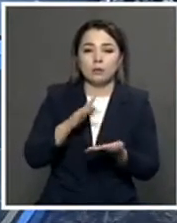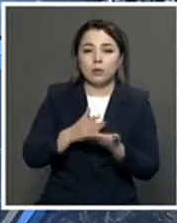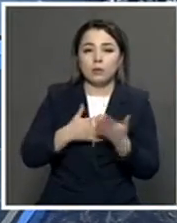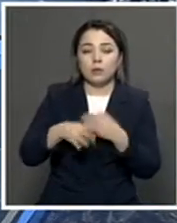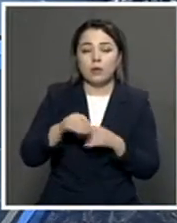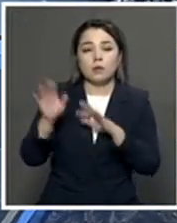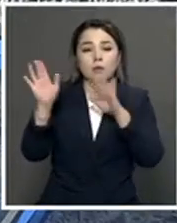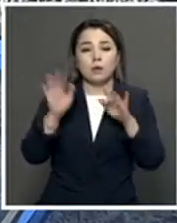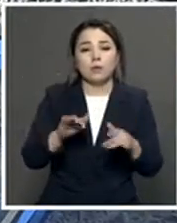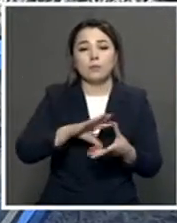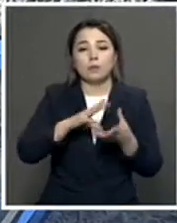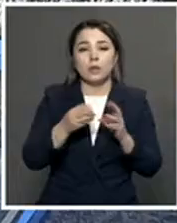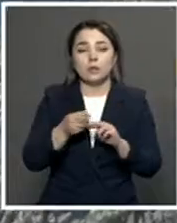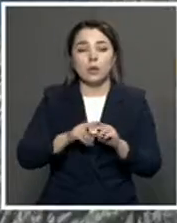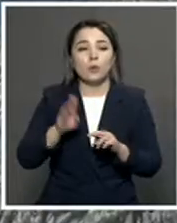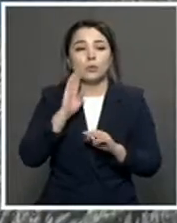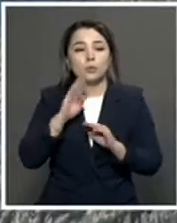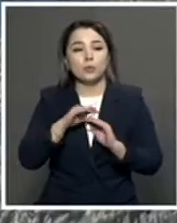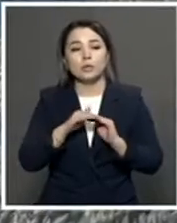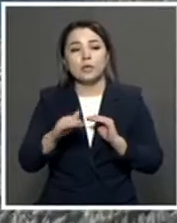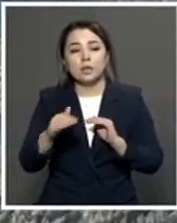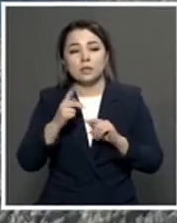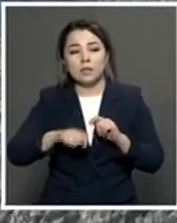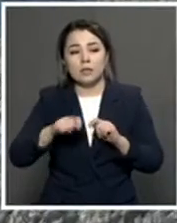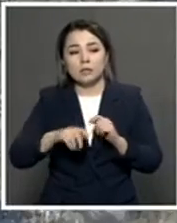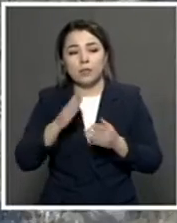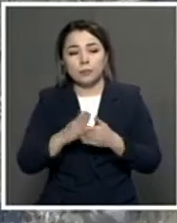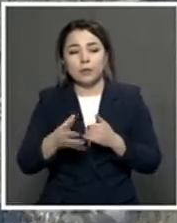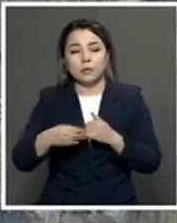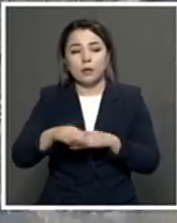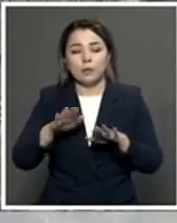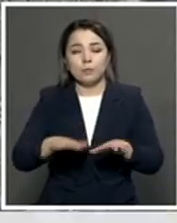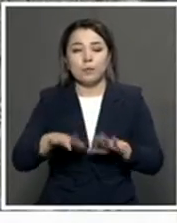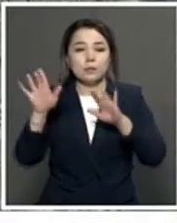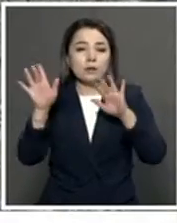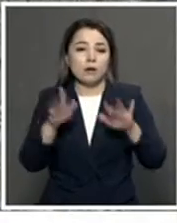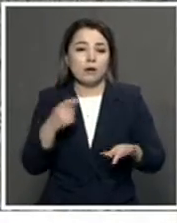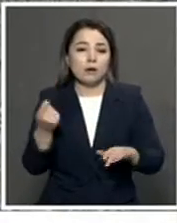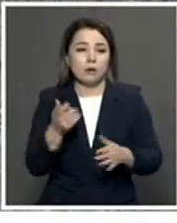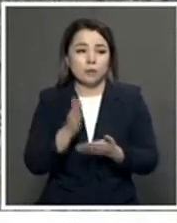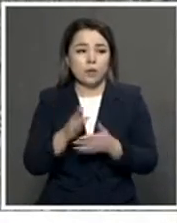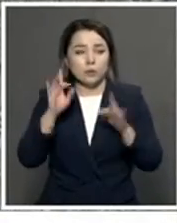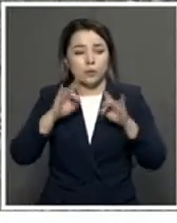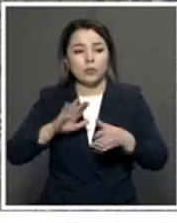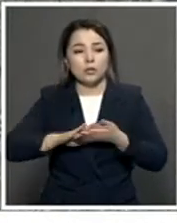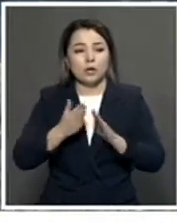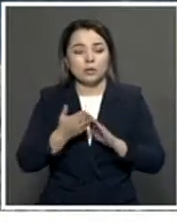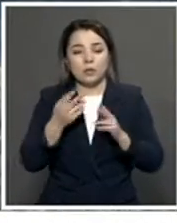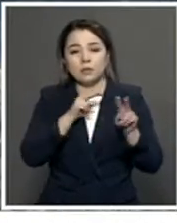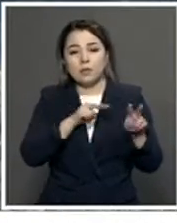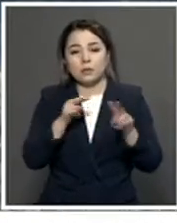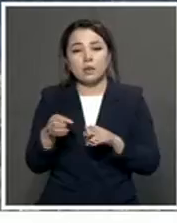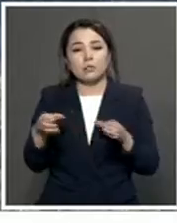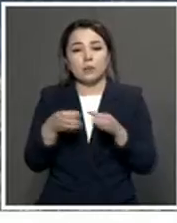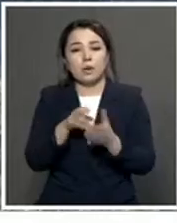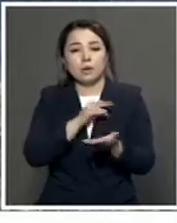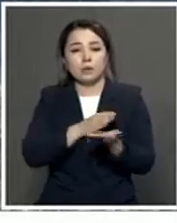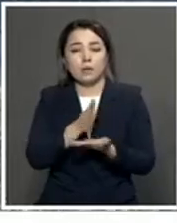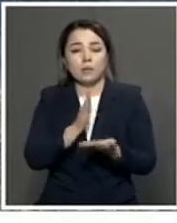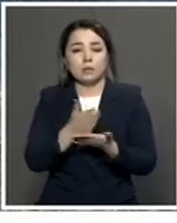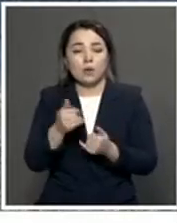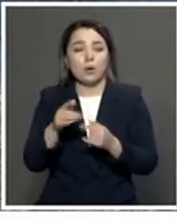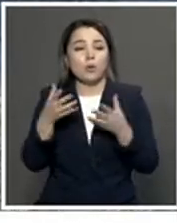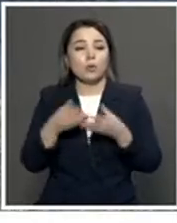қардың мөлшерін су деңгейін тексеріп шықты. Жалпы биыл аймаққа қар аз түсті, дегенмен төтенше жағдайлар департаментінің қызметкерлері